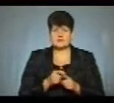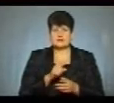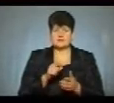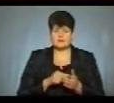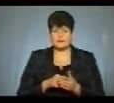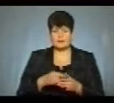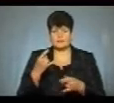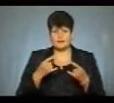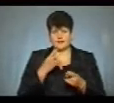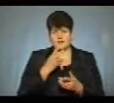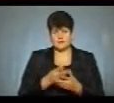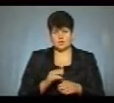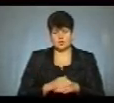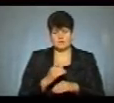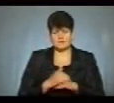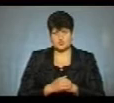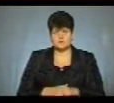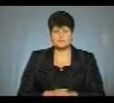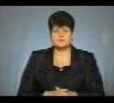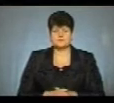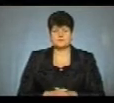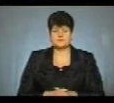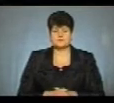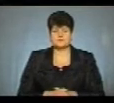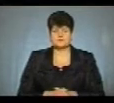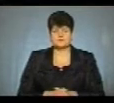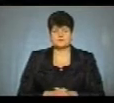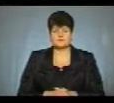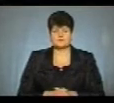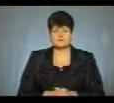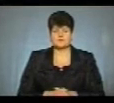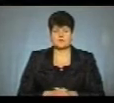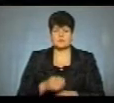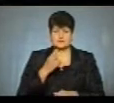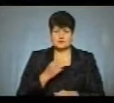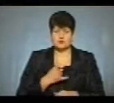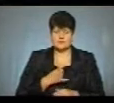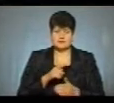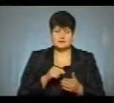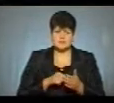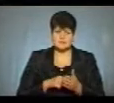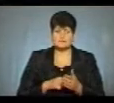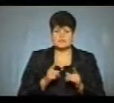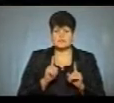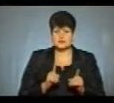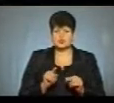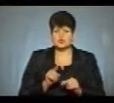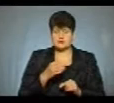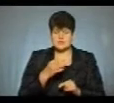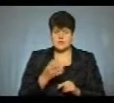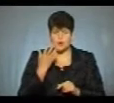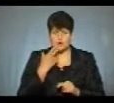телеглядача. Доброго вечора. Доброго вечора. Добрий вечір. Добрий вечір. Дивіться, у мене таке запитання. Ви тільки що сказали,